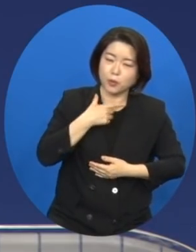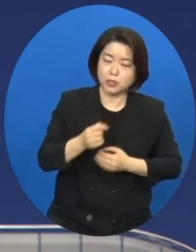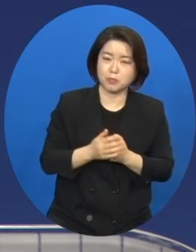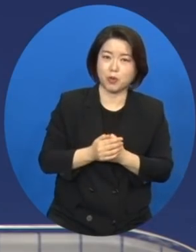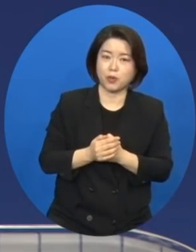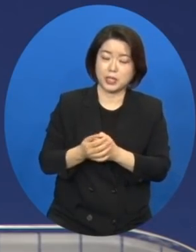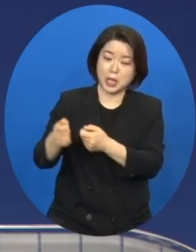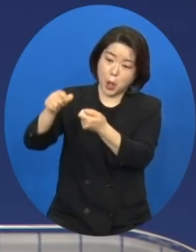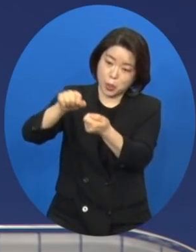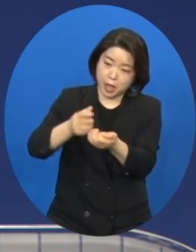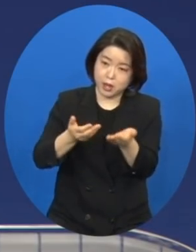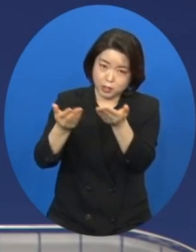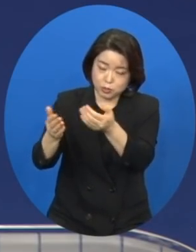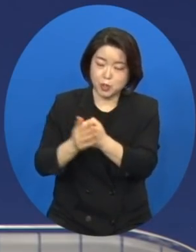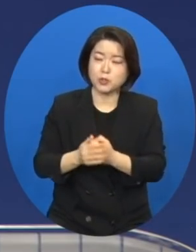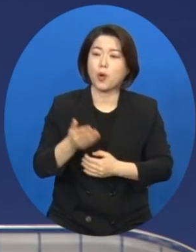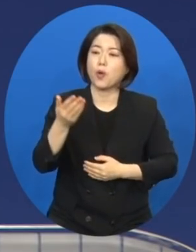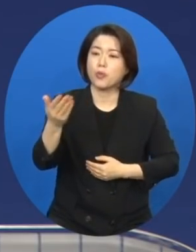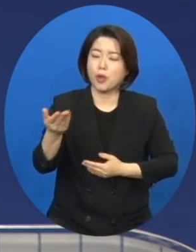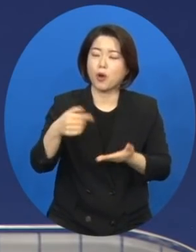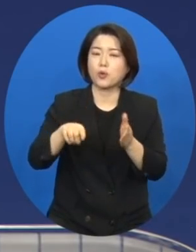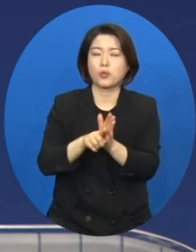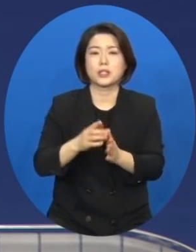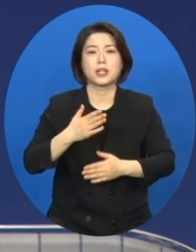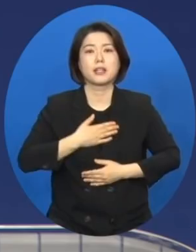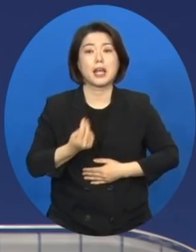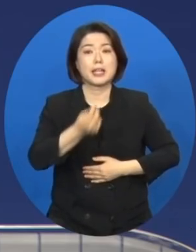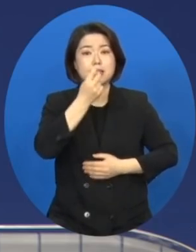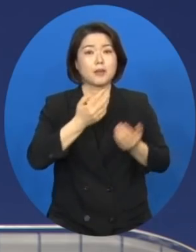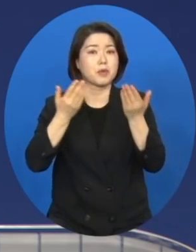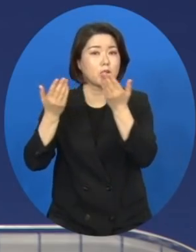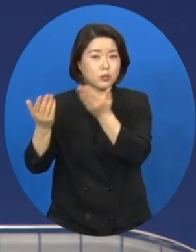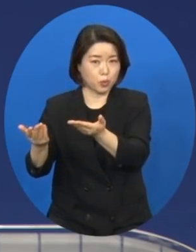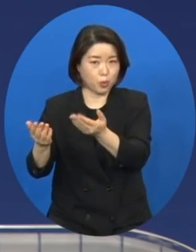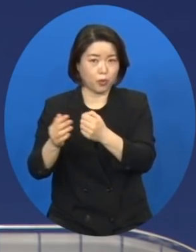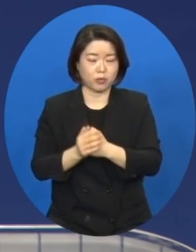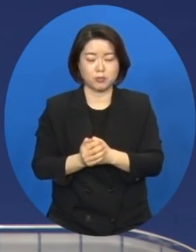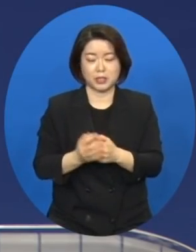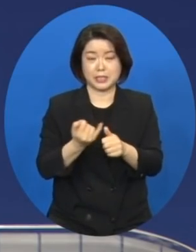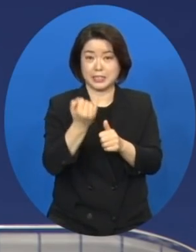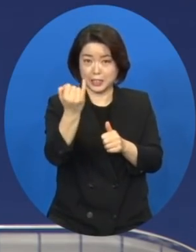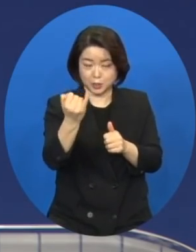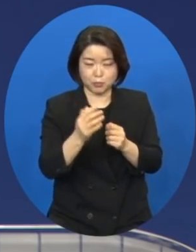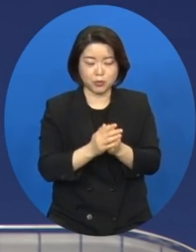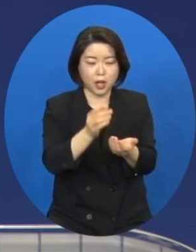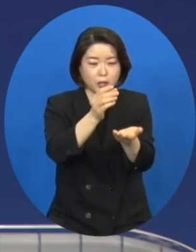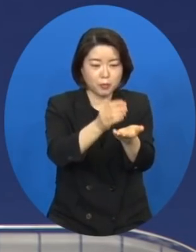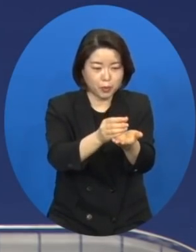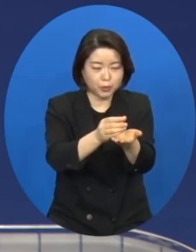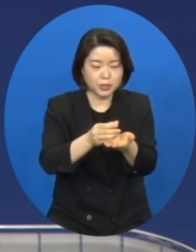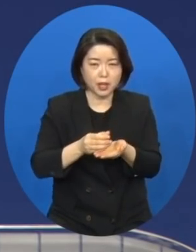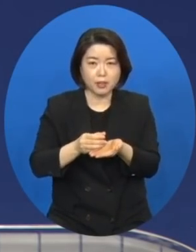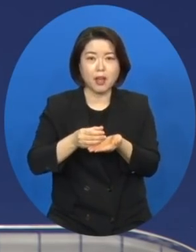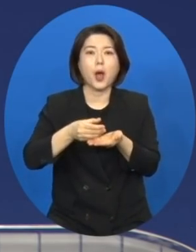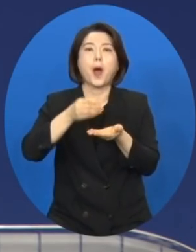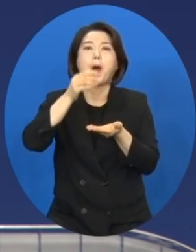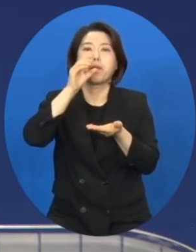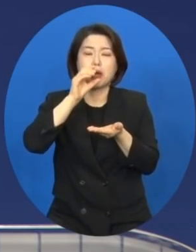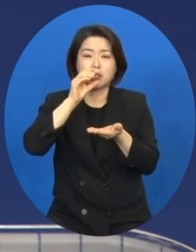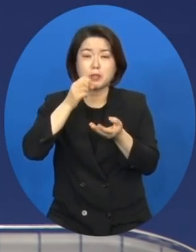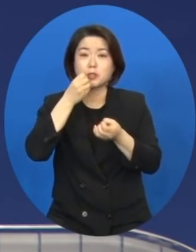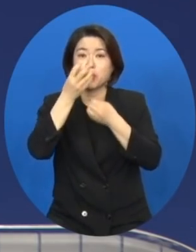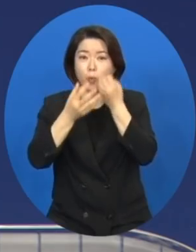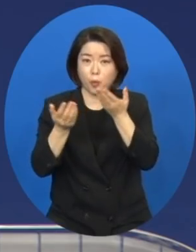나는 당신을 위해 나의 생명을 바칠 것입니다. 신부가 그 포도잔을 받고 마시면서 고백을